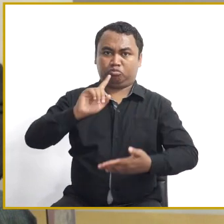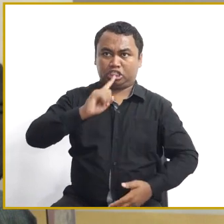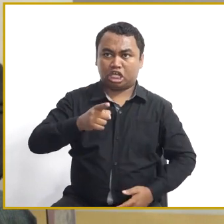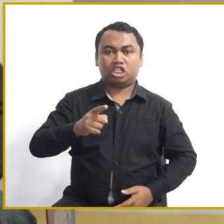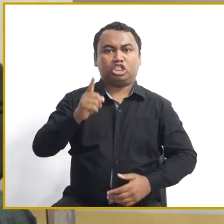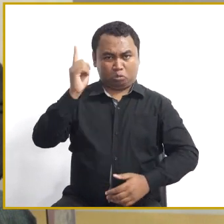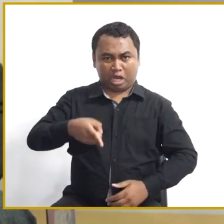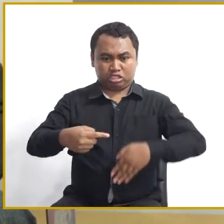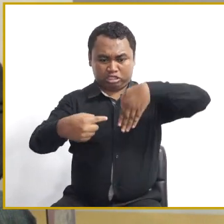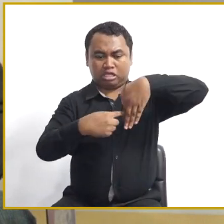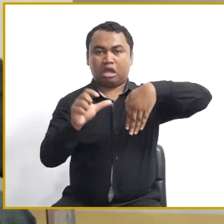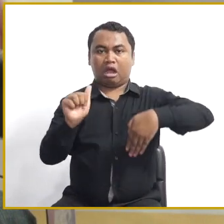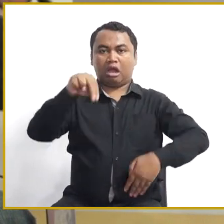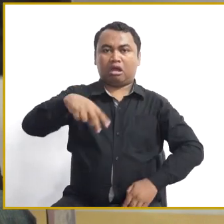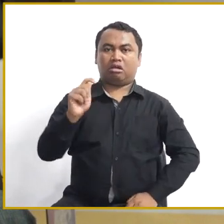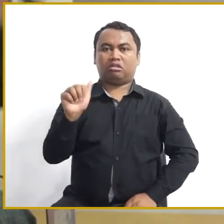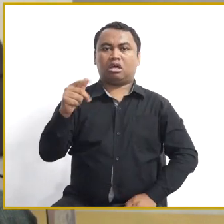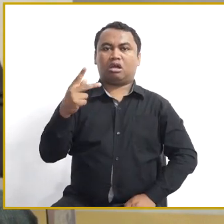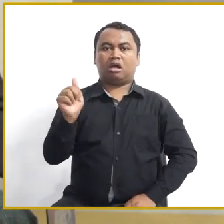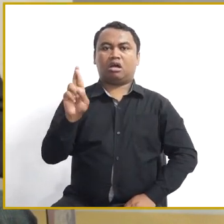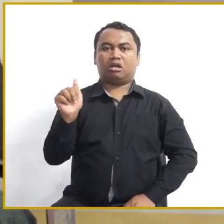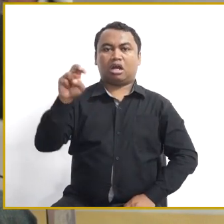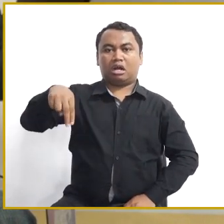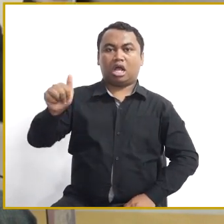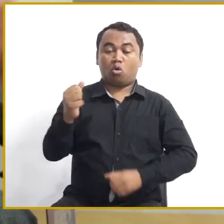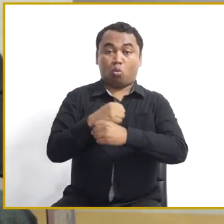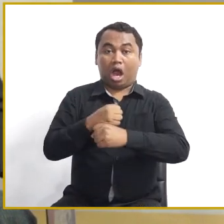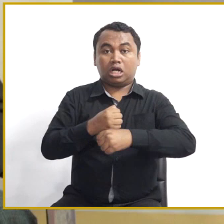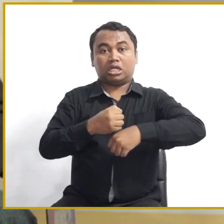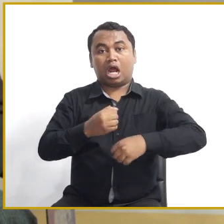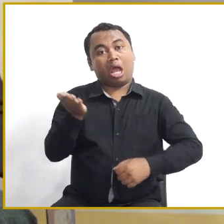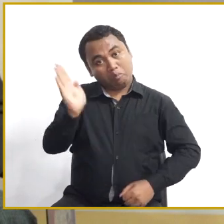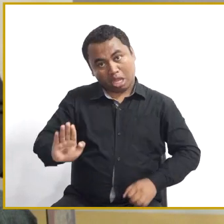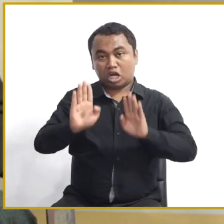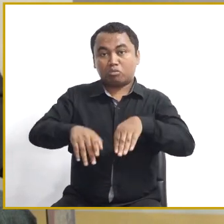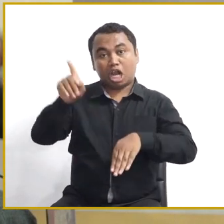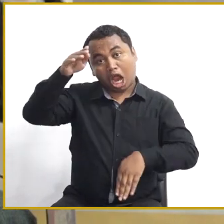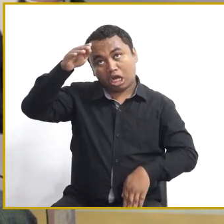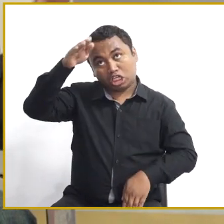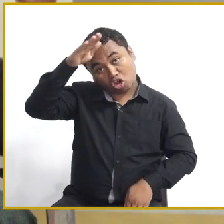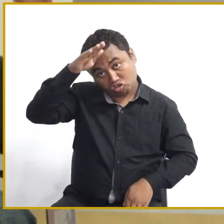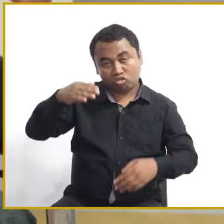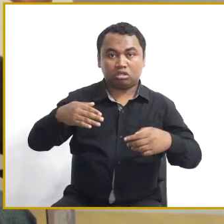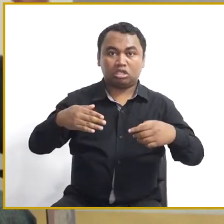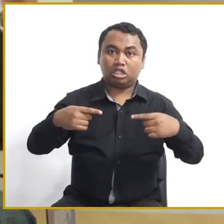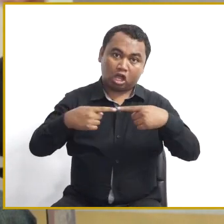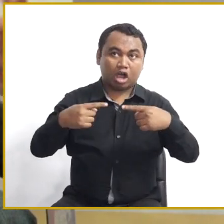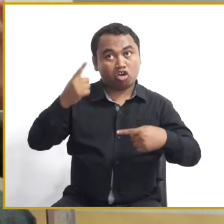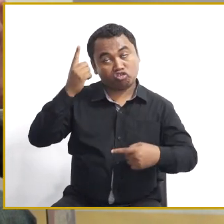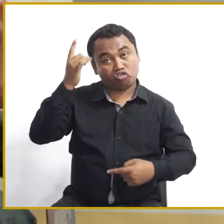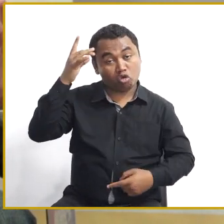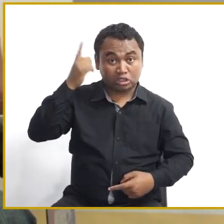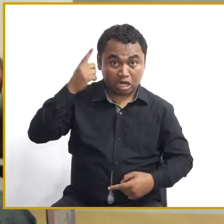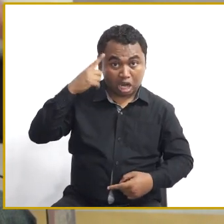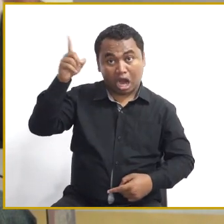mitondra fa ianao merina mety mipetraka any avaratra manana fomba fijery ianao manana ny kolotsaina